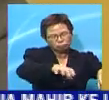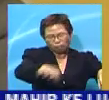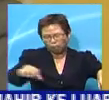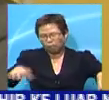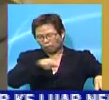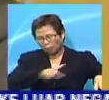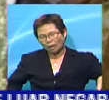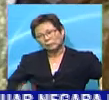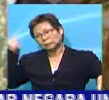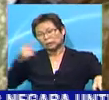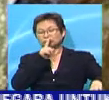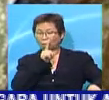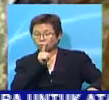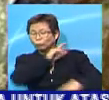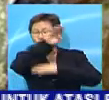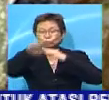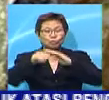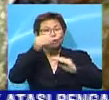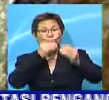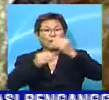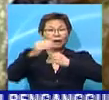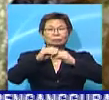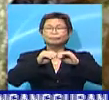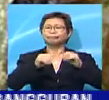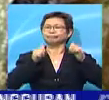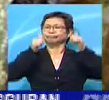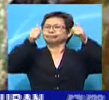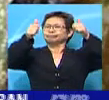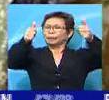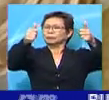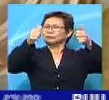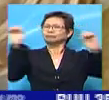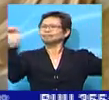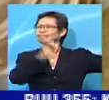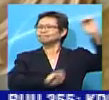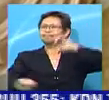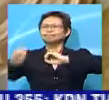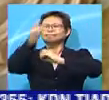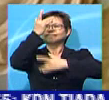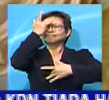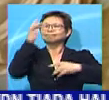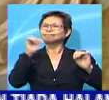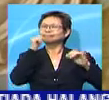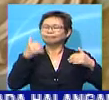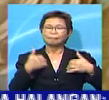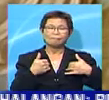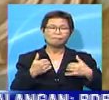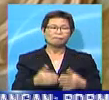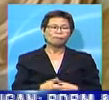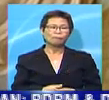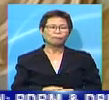itu sentiasa memastikan semua sumber makanan berada pada tahap terbaik dan bebas daripada penyakit.